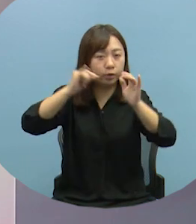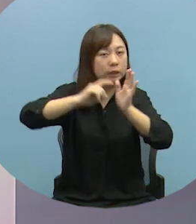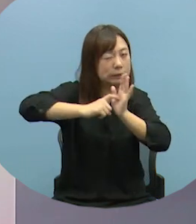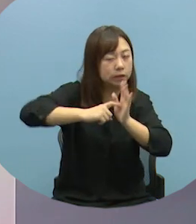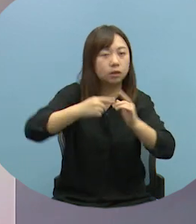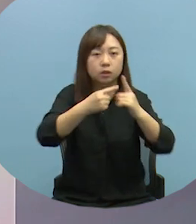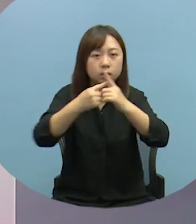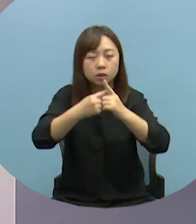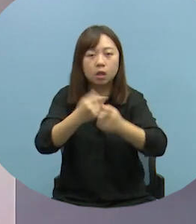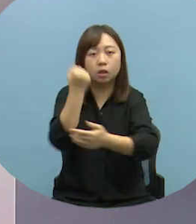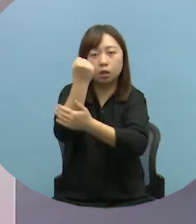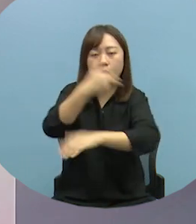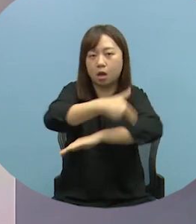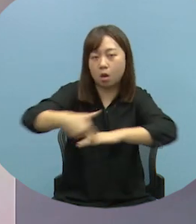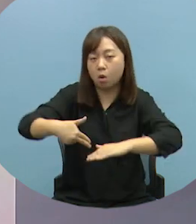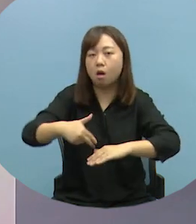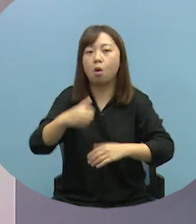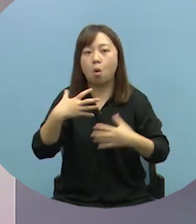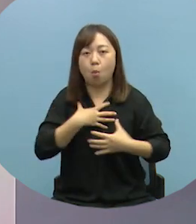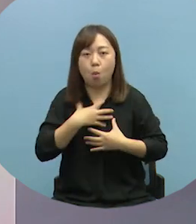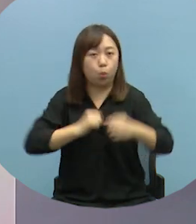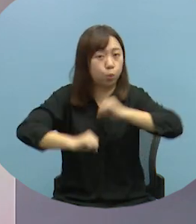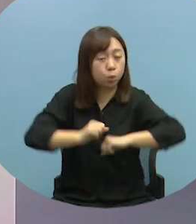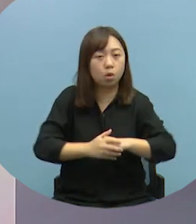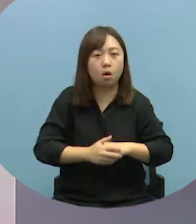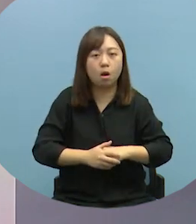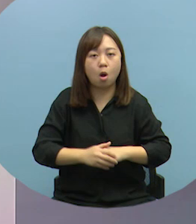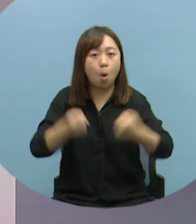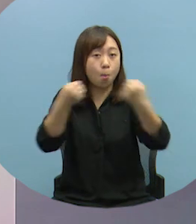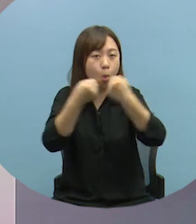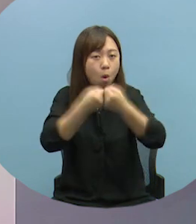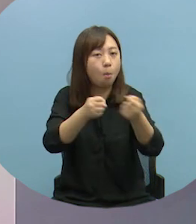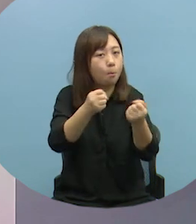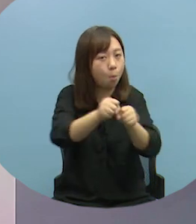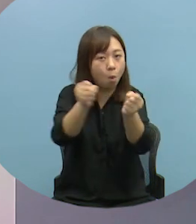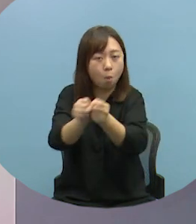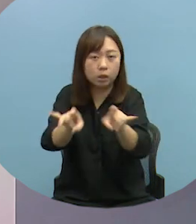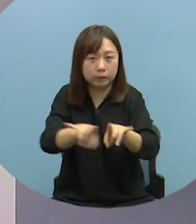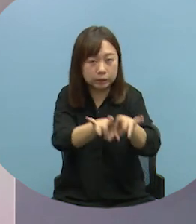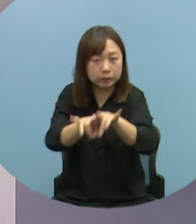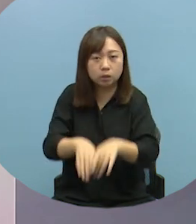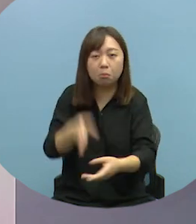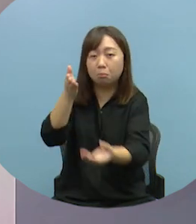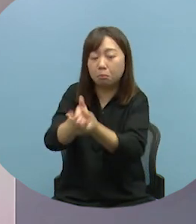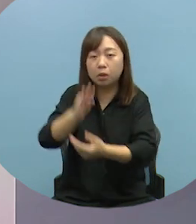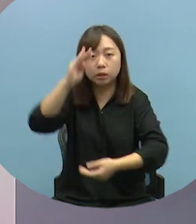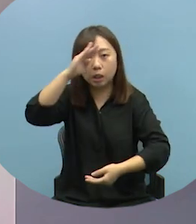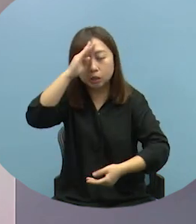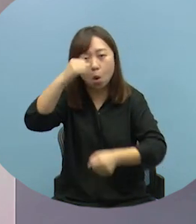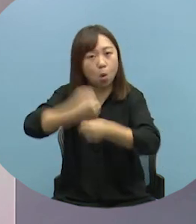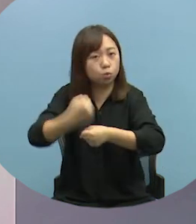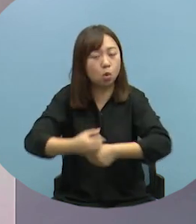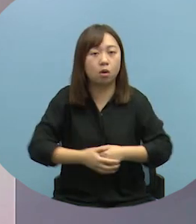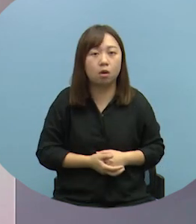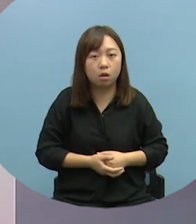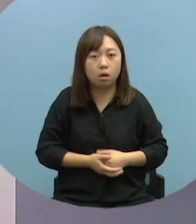劃恐怖的活動，以暴力破壞公共設施和阻撓警方執法，